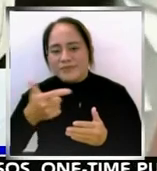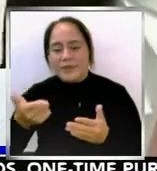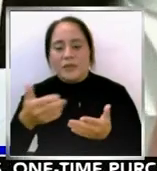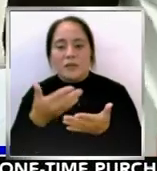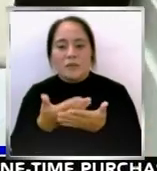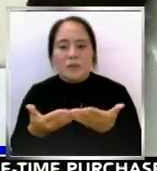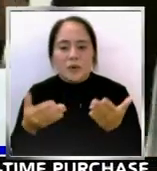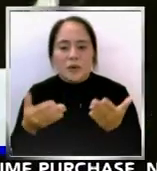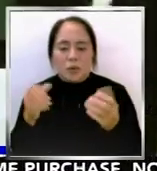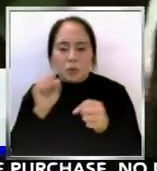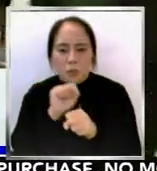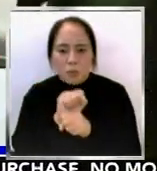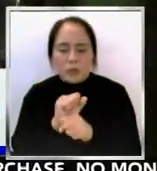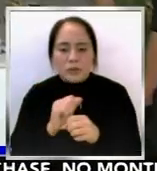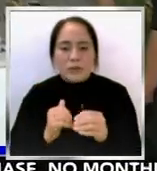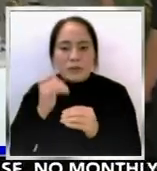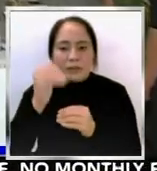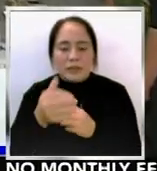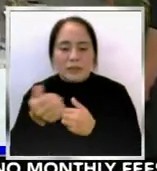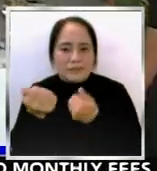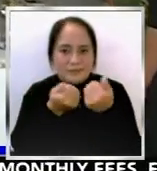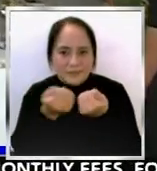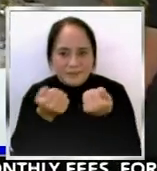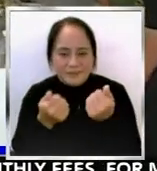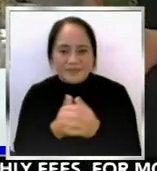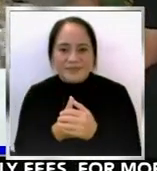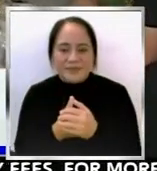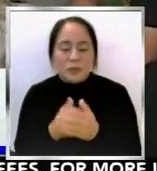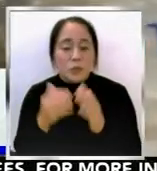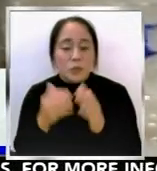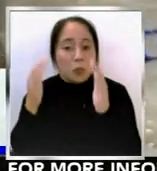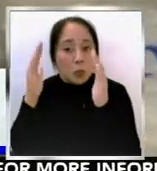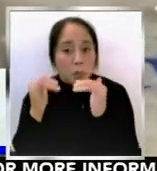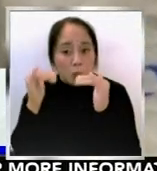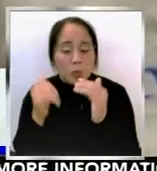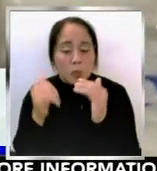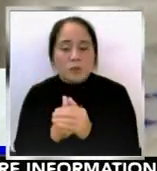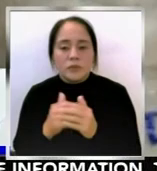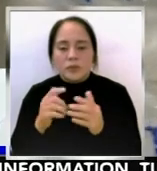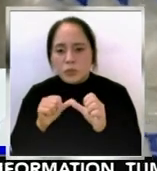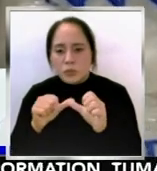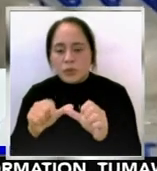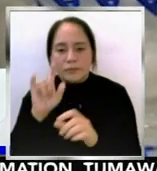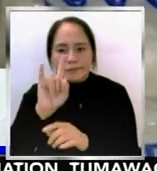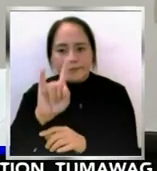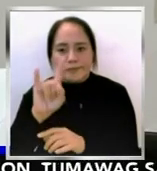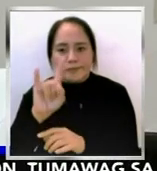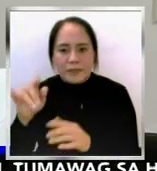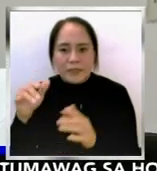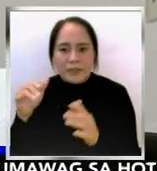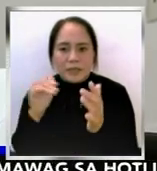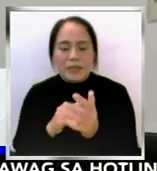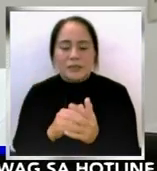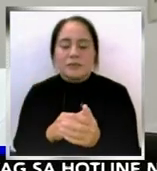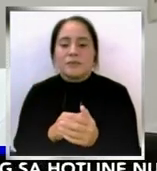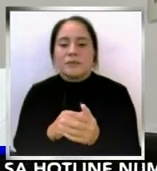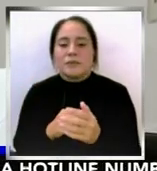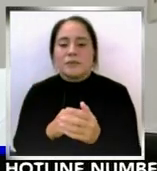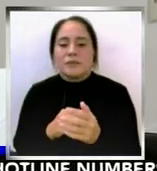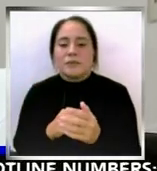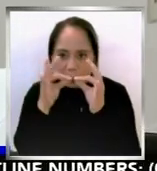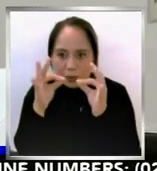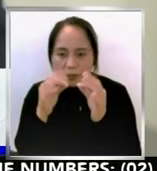sa susunod na administrasyon. Umaasa raw siya na ipagpapatuloy ang kampanya laban sa illegal na droga ni President-elect